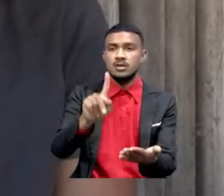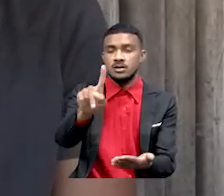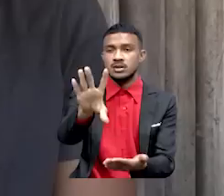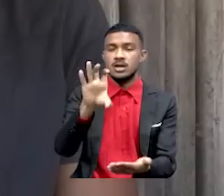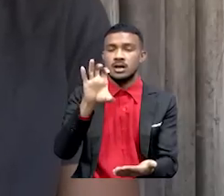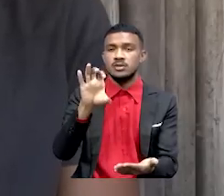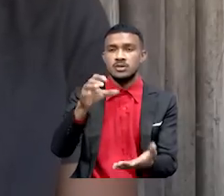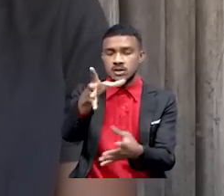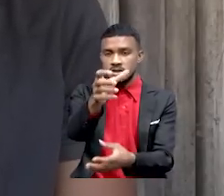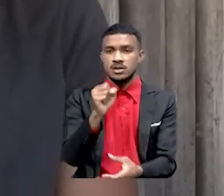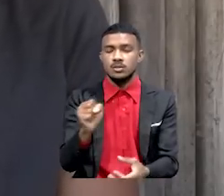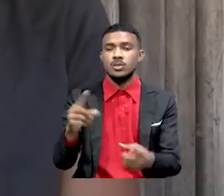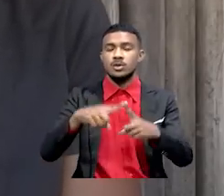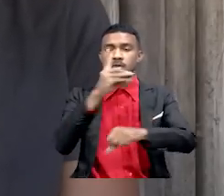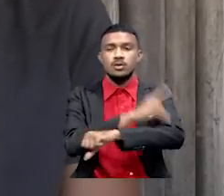hoto kera ne